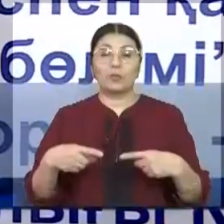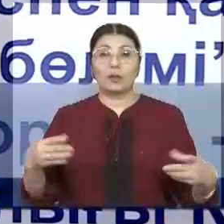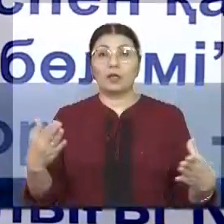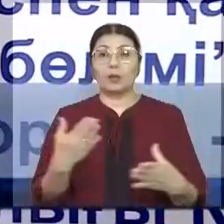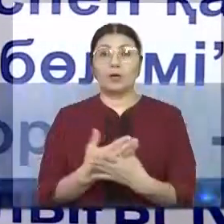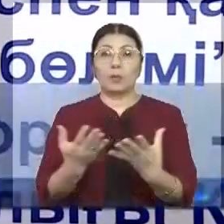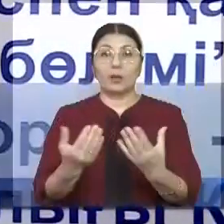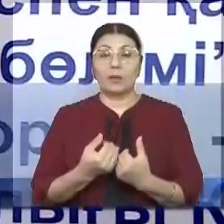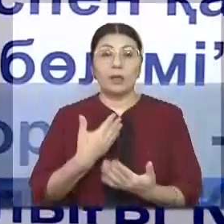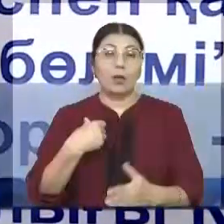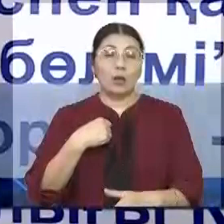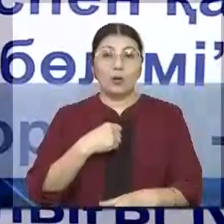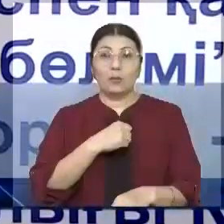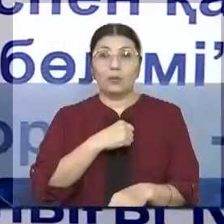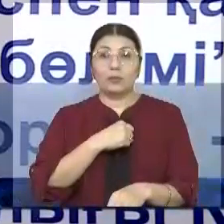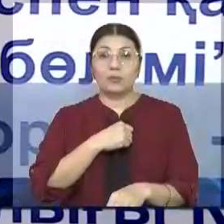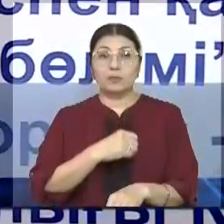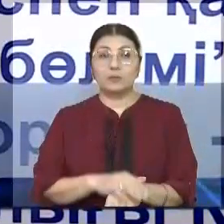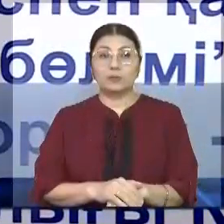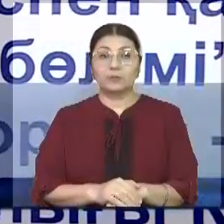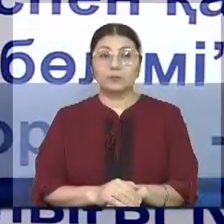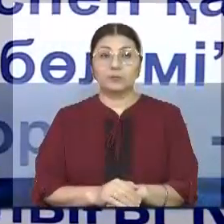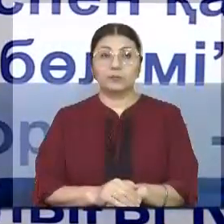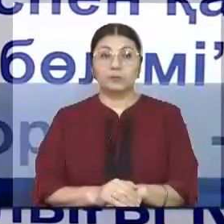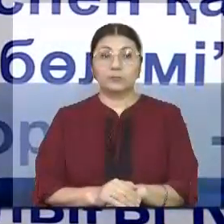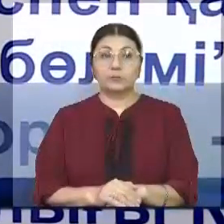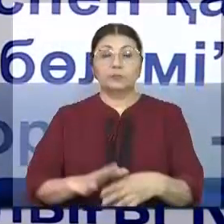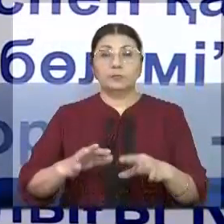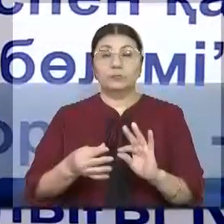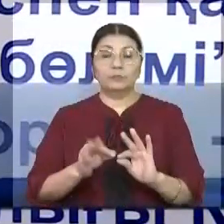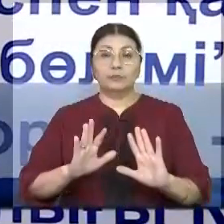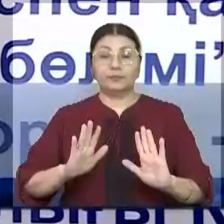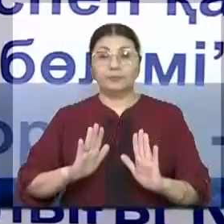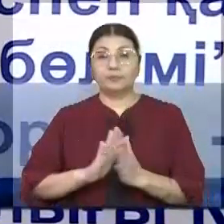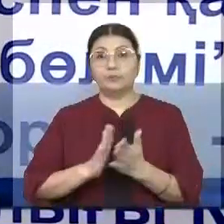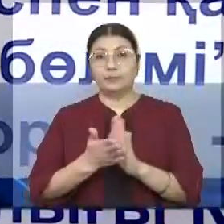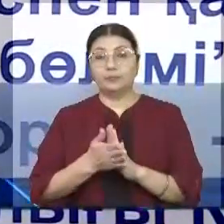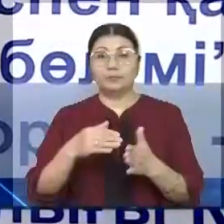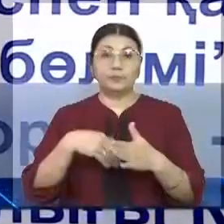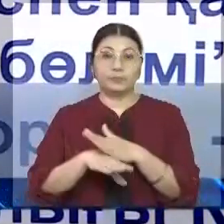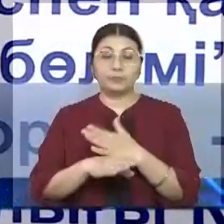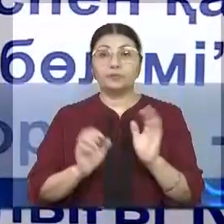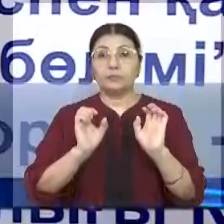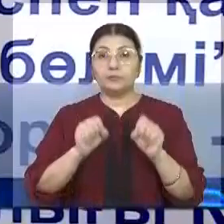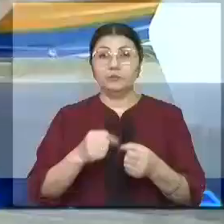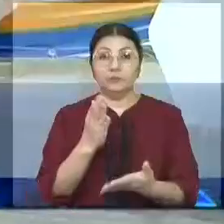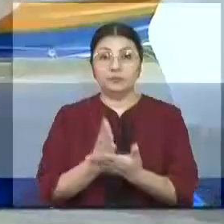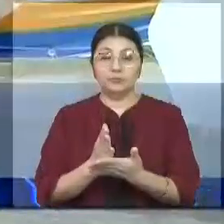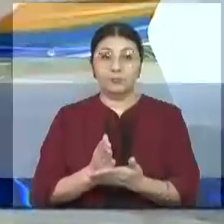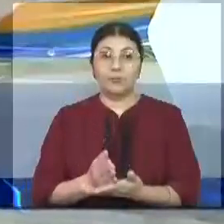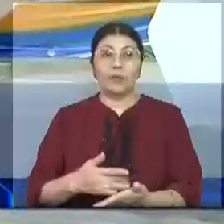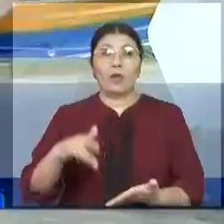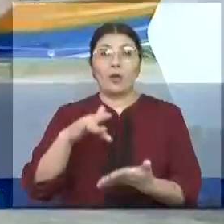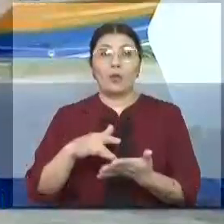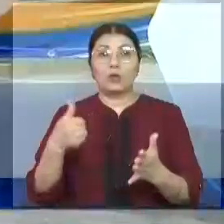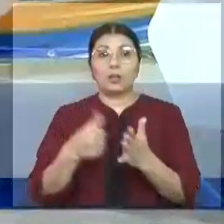алып, өзін осы қиын жағдайға түскен кезеңнен шығуына мүмкіндік бар. Орталықта